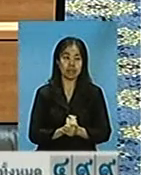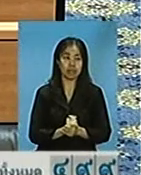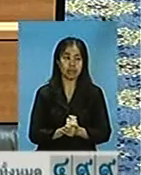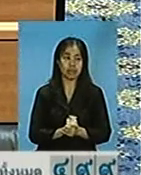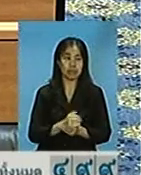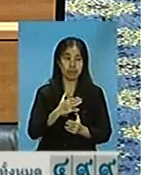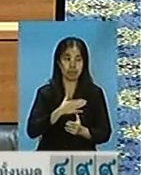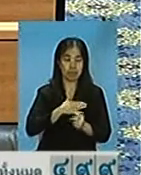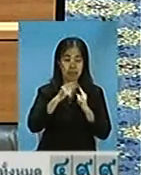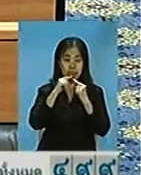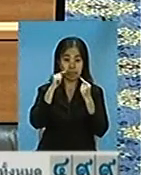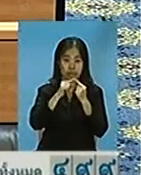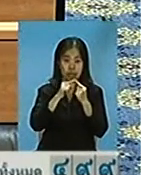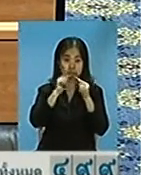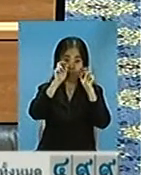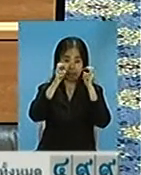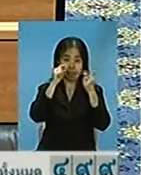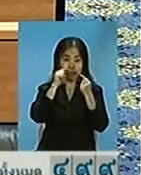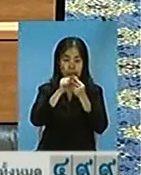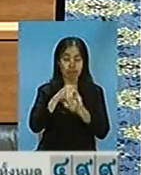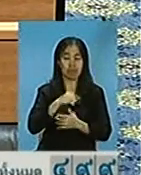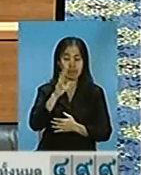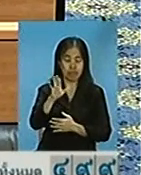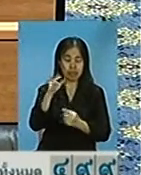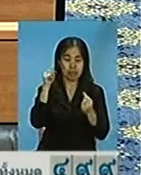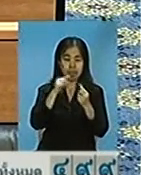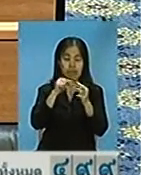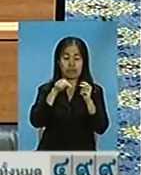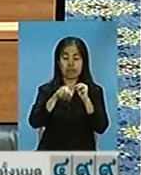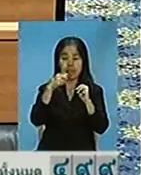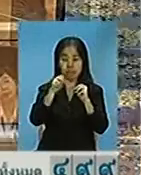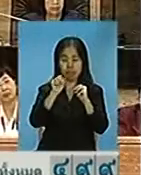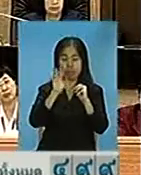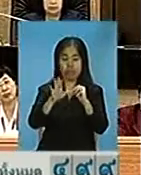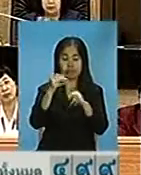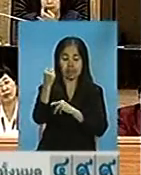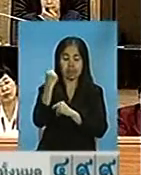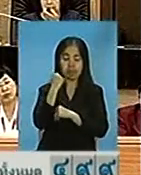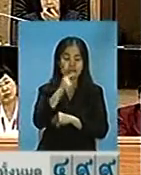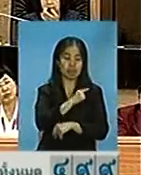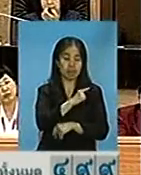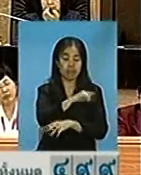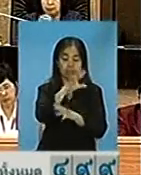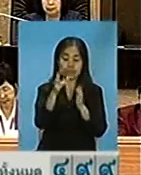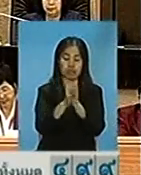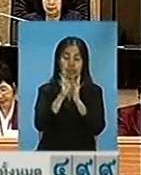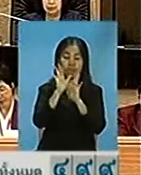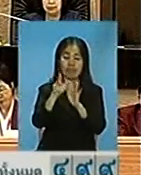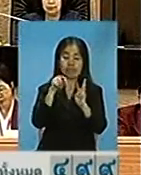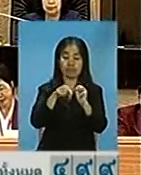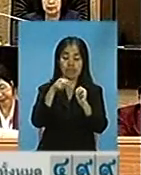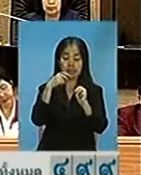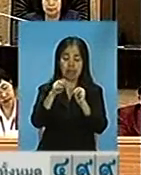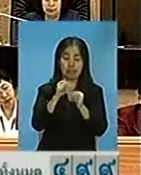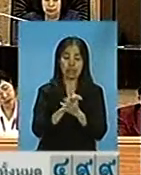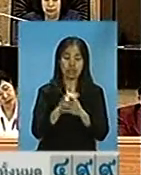ที่ ผมพูดเนี่ยมันคือประเด็นนะประเด็นที ่ประเด็นของท่านเนี่ยไปพูดในมาตรา10เนี่ยซึ่งเป็นอำนาจหน้าที่อย่างทั้งหมดเลยนะจะครบถ้วนนะ